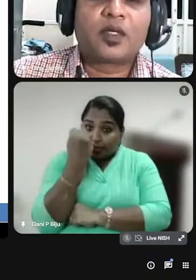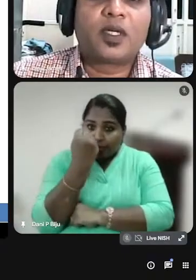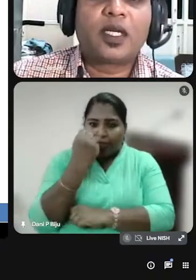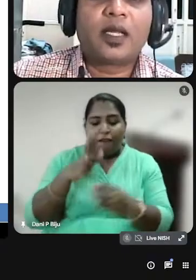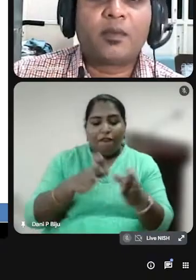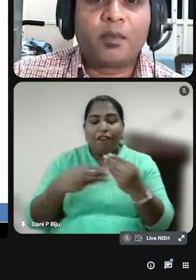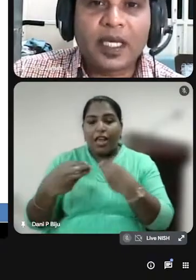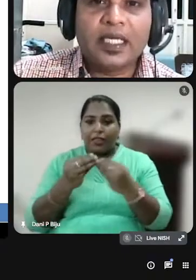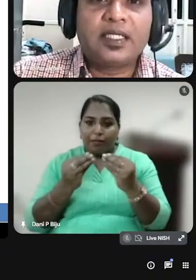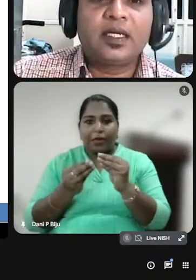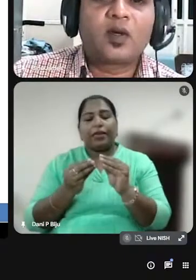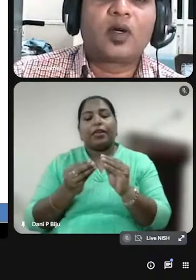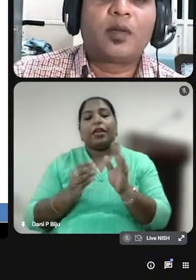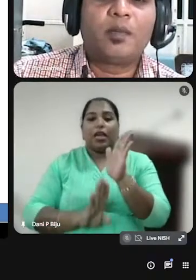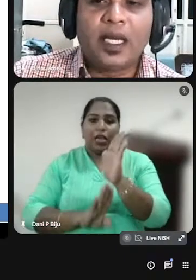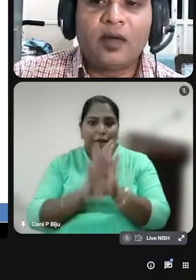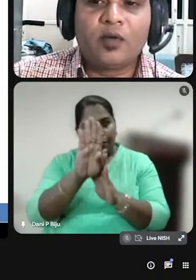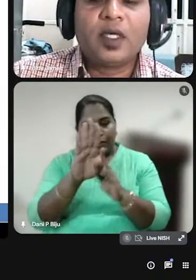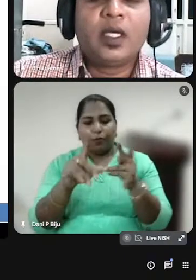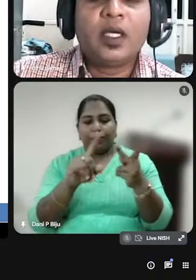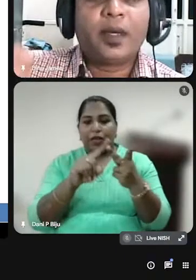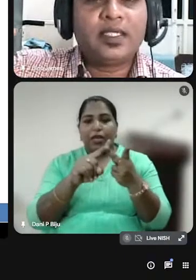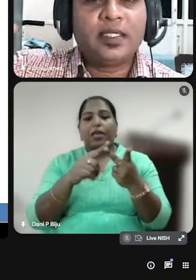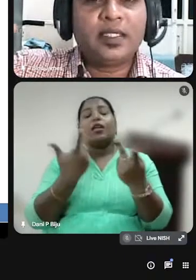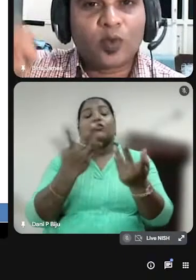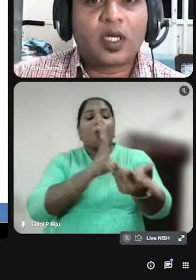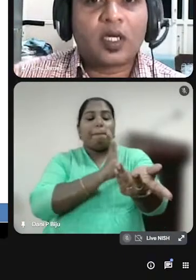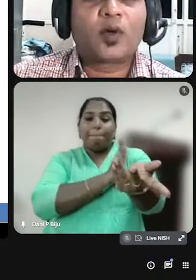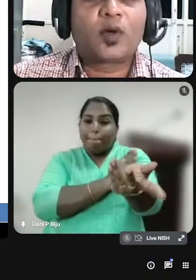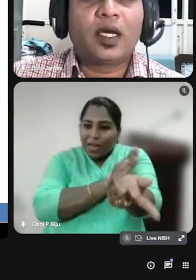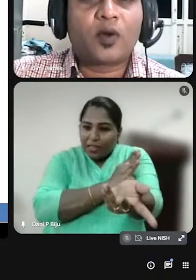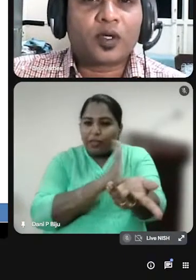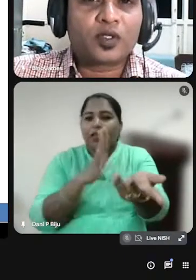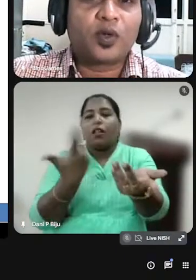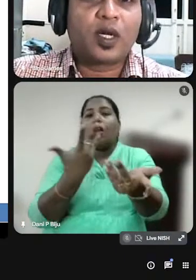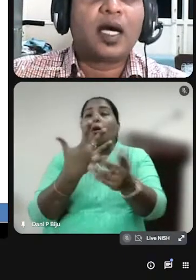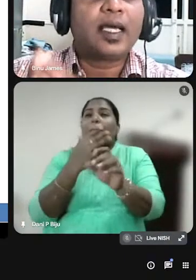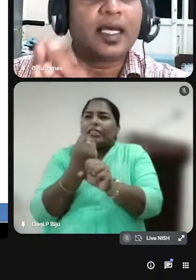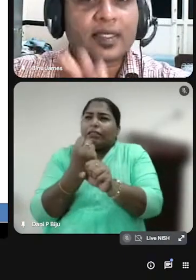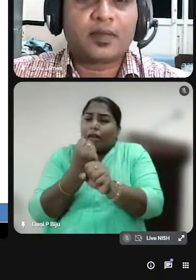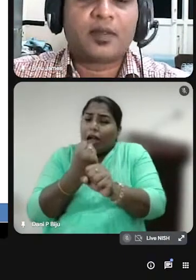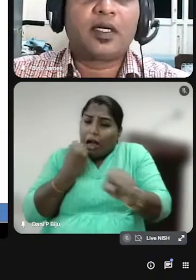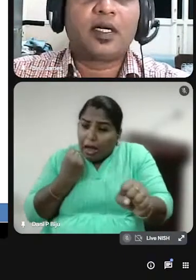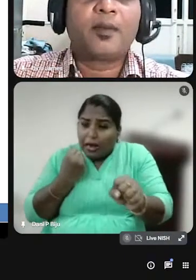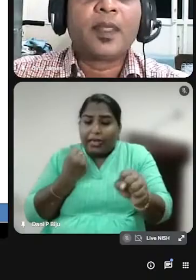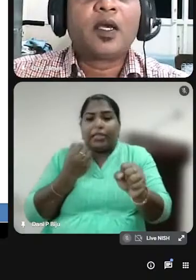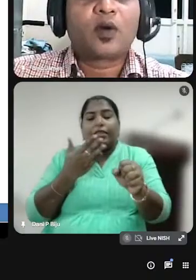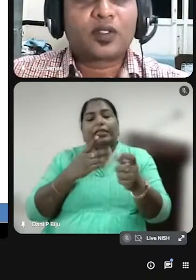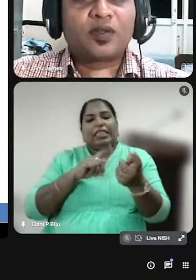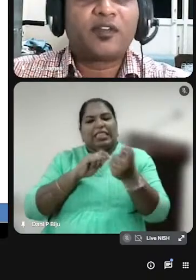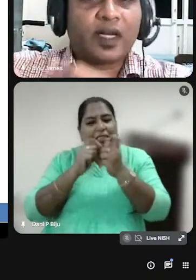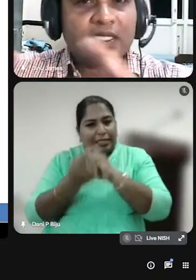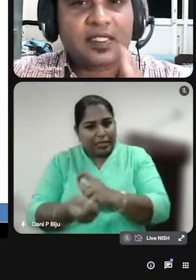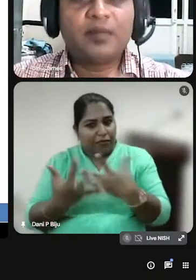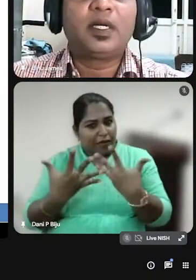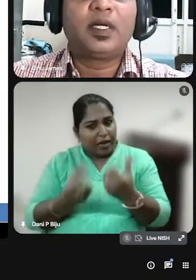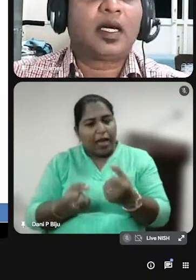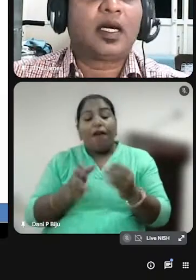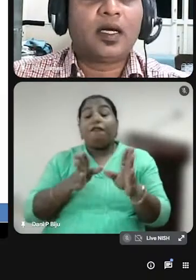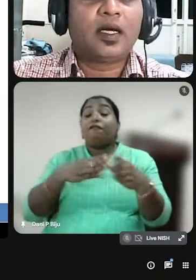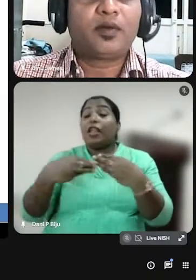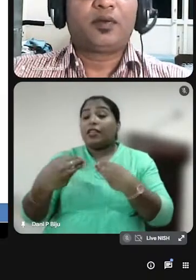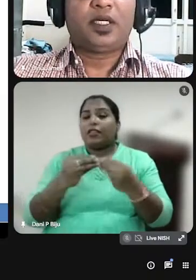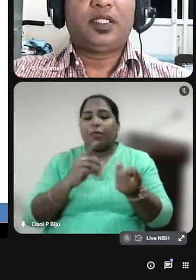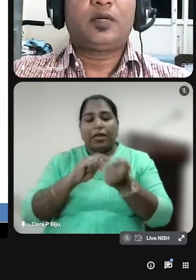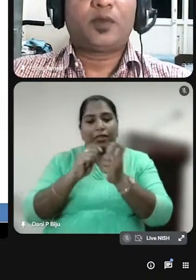ഞാൻ പറഞ്ഞ പോലെ തന്നെ പേശികൾക്കുള്ള ബലവും പേശി മുറുക്കം കുറയ്ക്കുക, കുറച്ചും കൂടെ ആയാസമാക്കുക, കുറച്ചും കൂടെ ഫ്ലെക്സിബിൾ